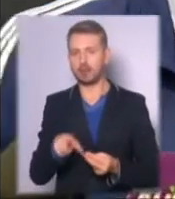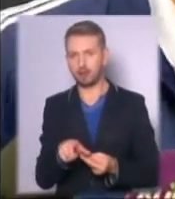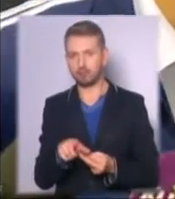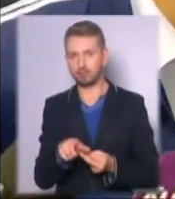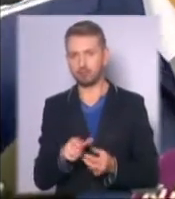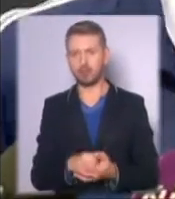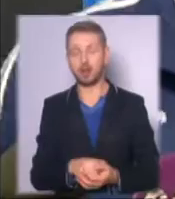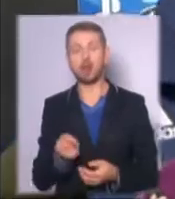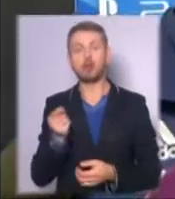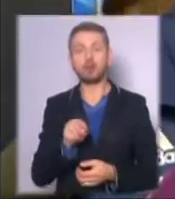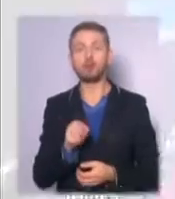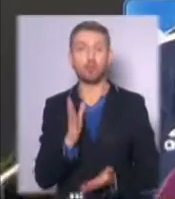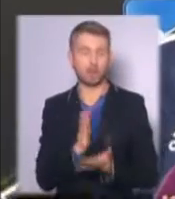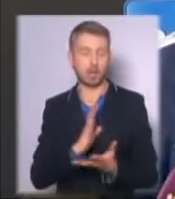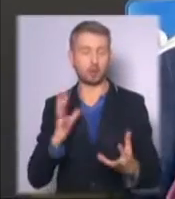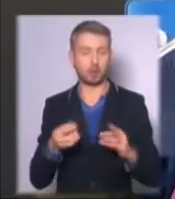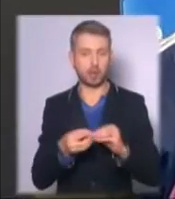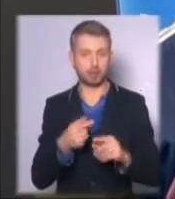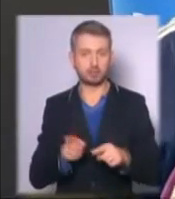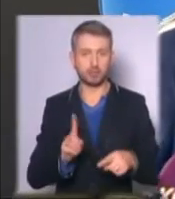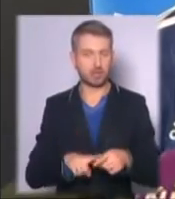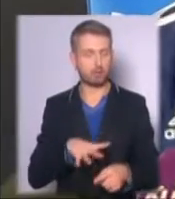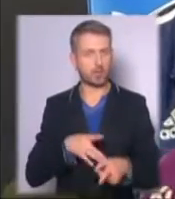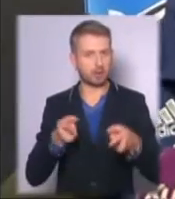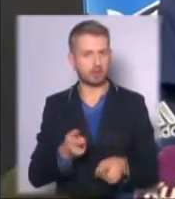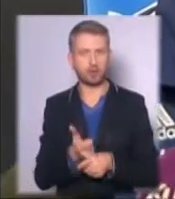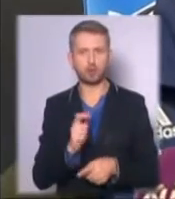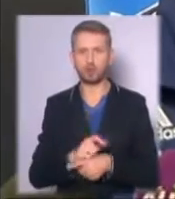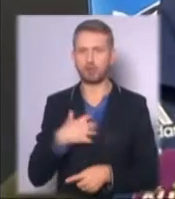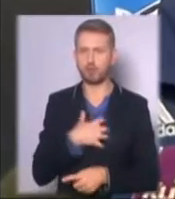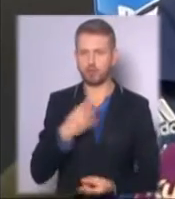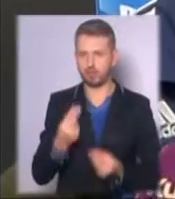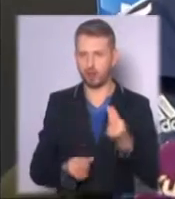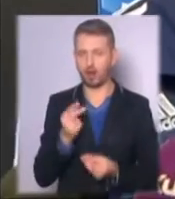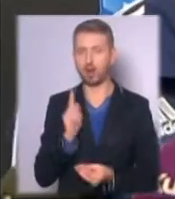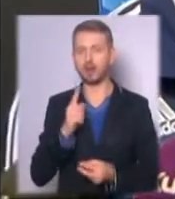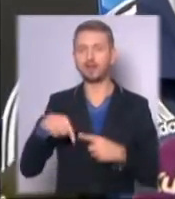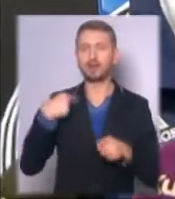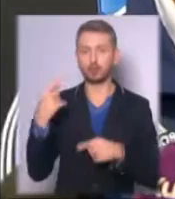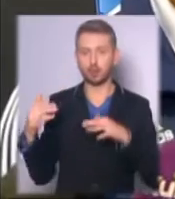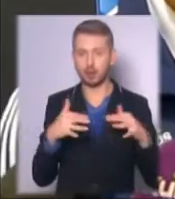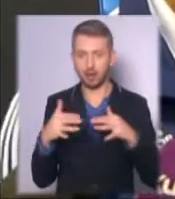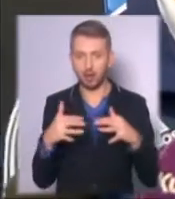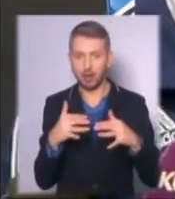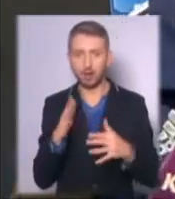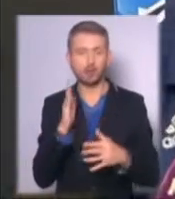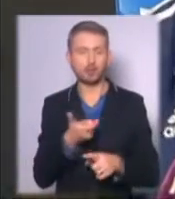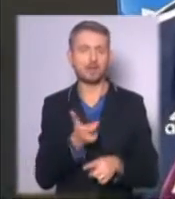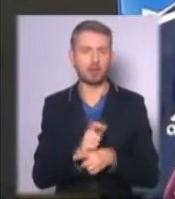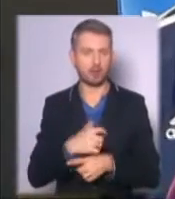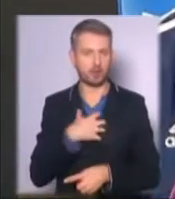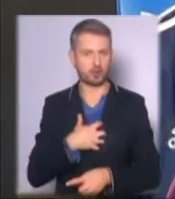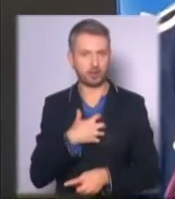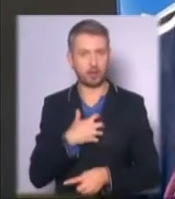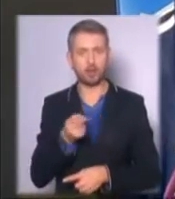попереду. Тому і є результати. Це була дійсно дуже важлива гра. Але наступна гра вже майже буде саме важлива.